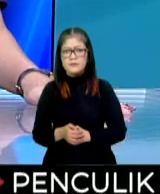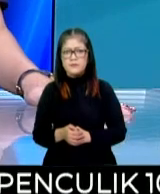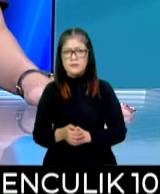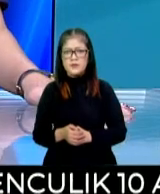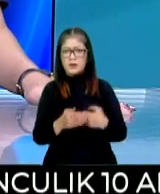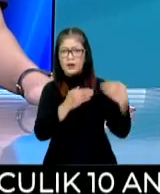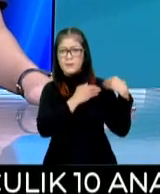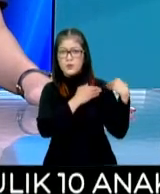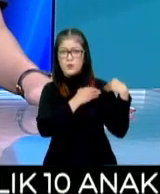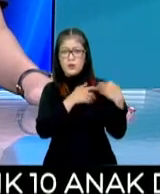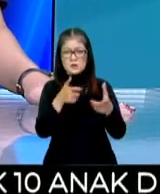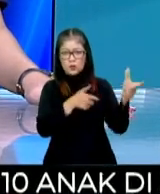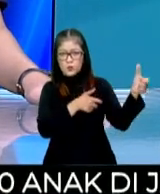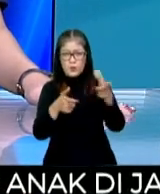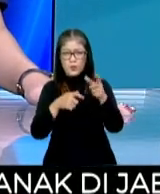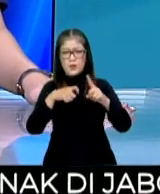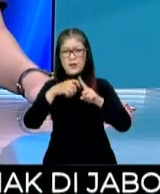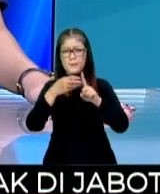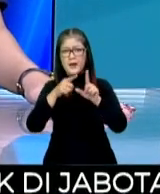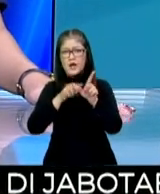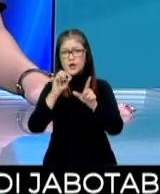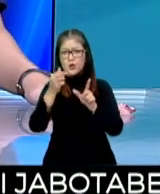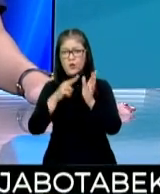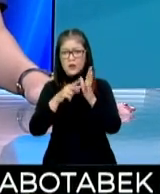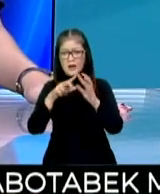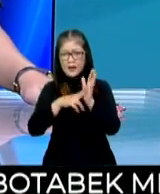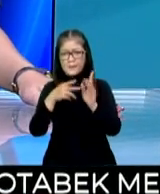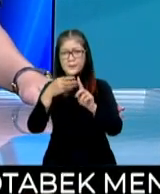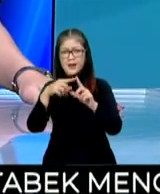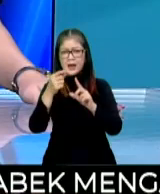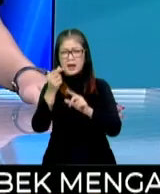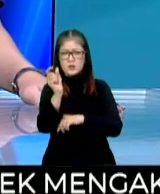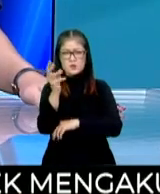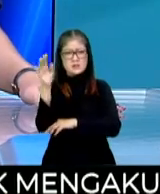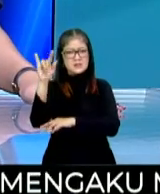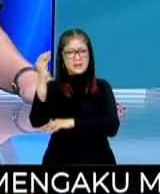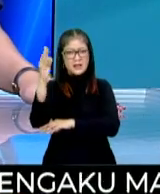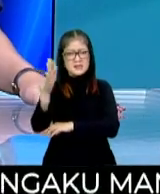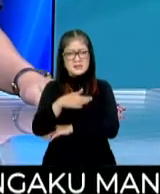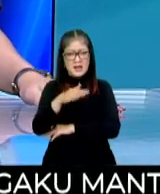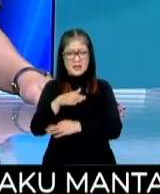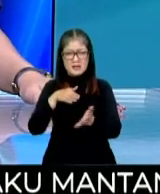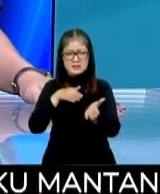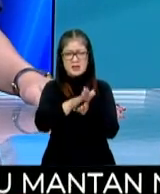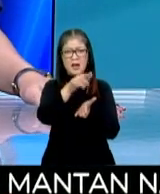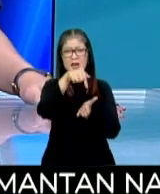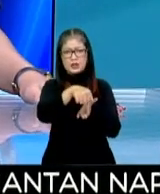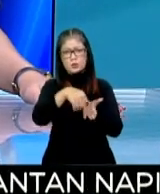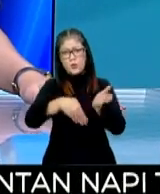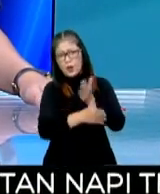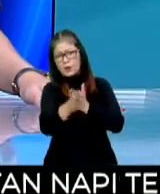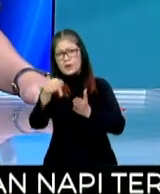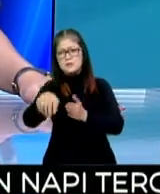Tugas pemadam kebakaran Kebayoran Baru Jakarta Selatan Kamis petang melakukan pembersihan jalan licin akibat tumpahan minyak goreng di Jalan Fatmawati Raya,